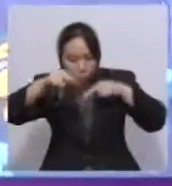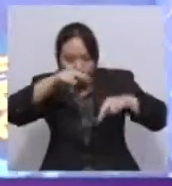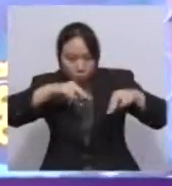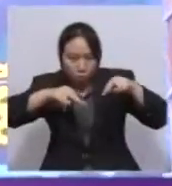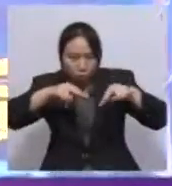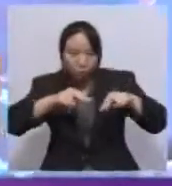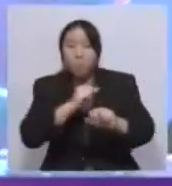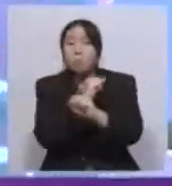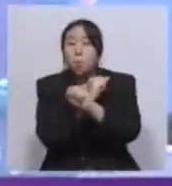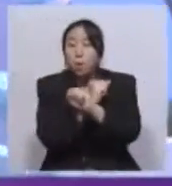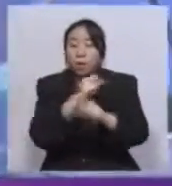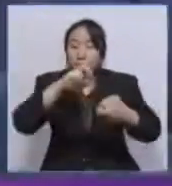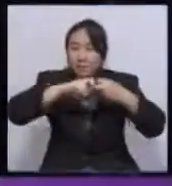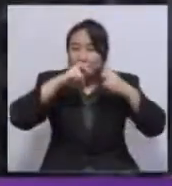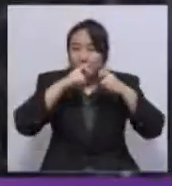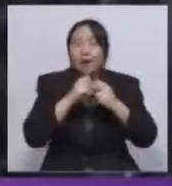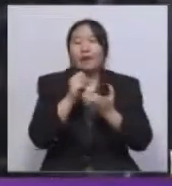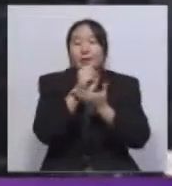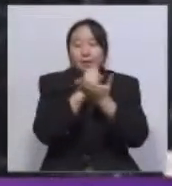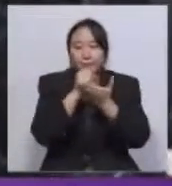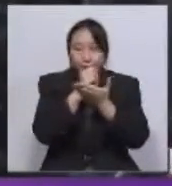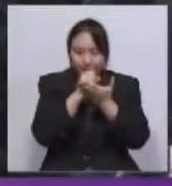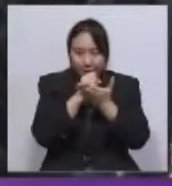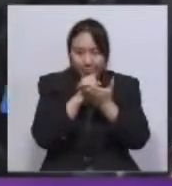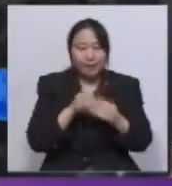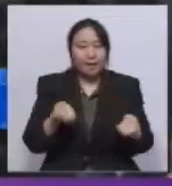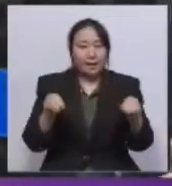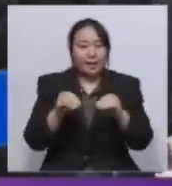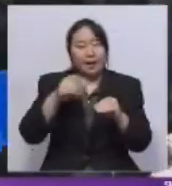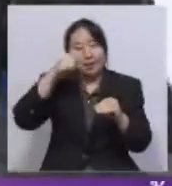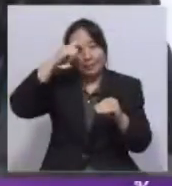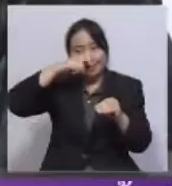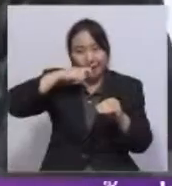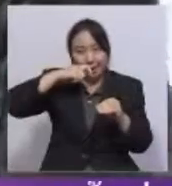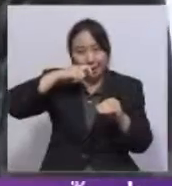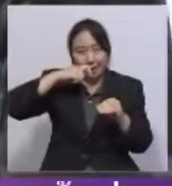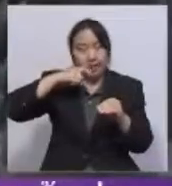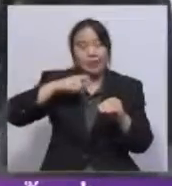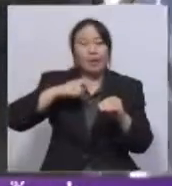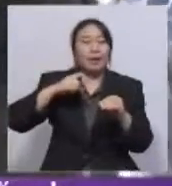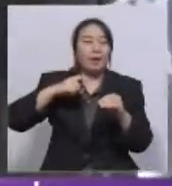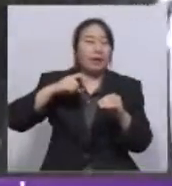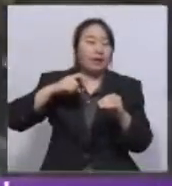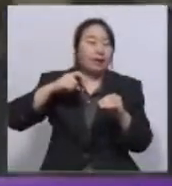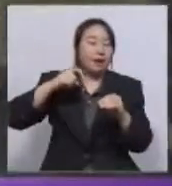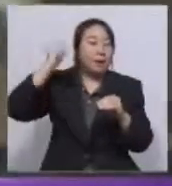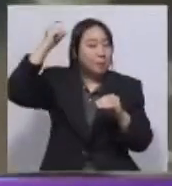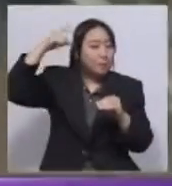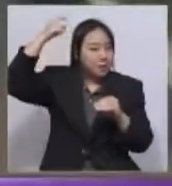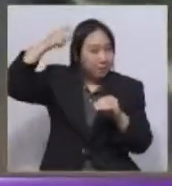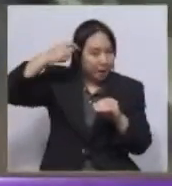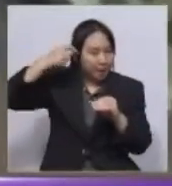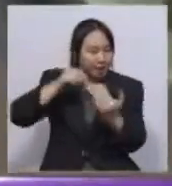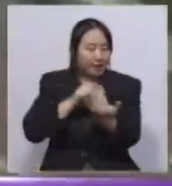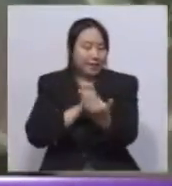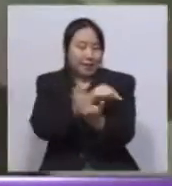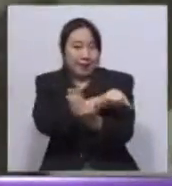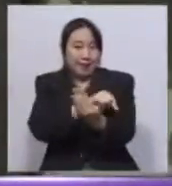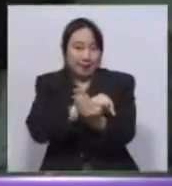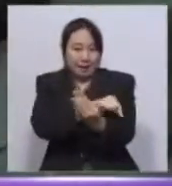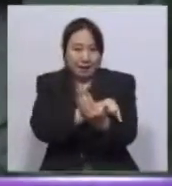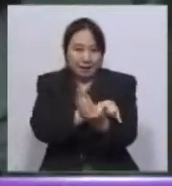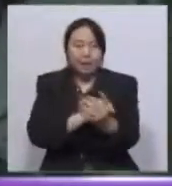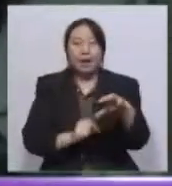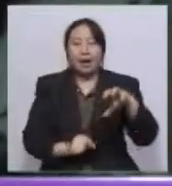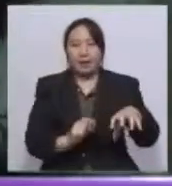และการเฝ้าระวังปัญหายาเสพติดซึ่งตั้งอยู่ติดเขตระหว่างชายแดนไทยกับสาธารณรัฐแห่งสหภาพเมียนมาเป็นหนึ่งในสถาน